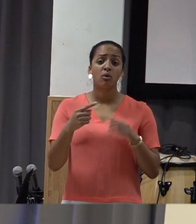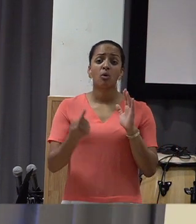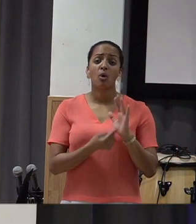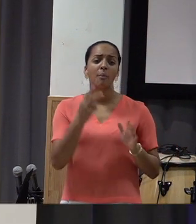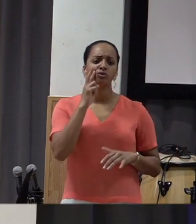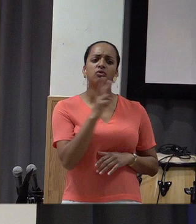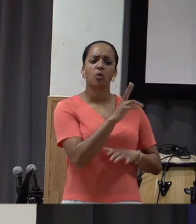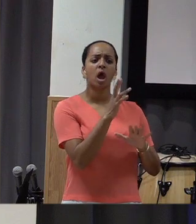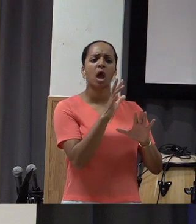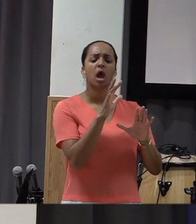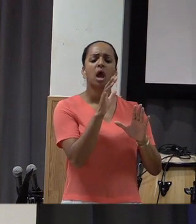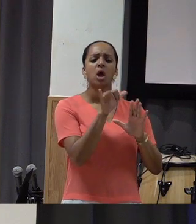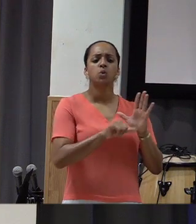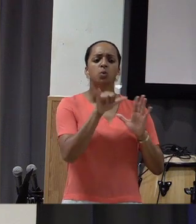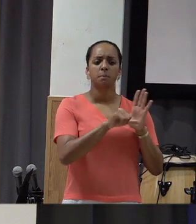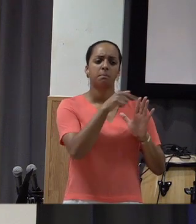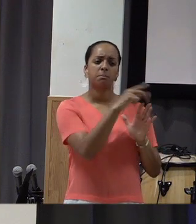YouTube.